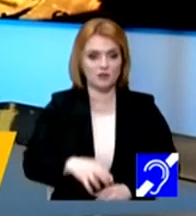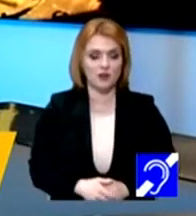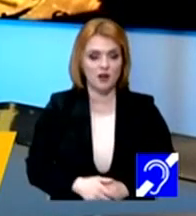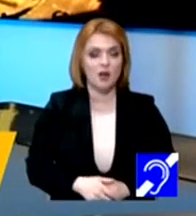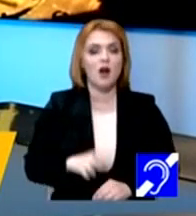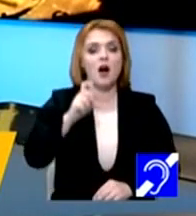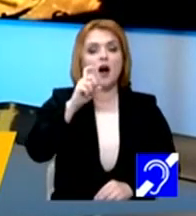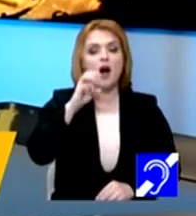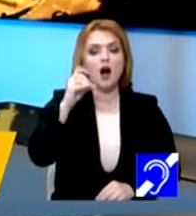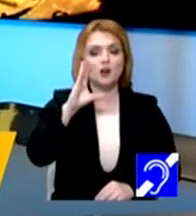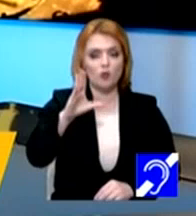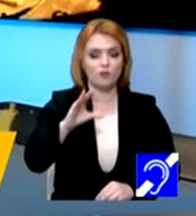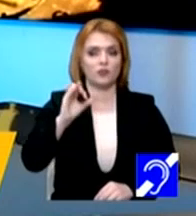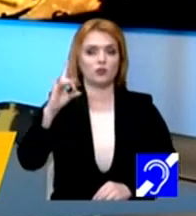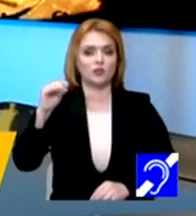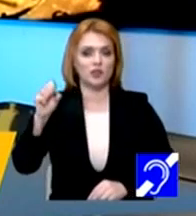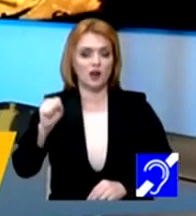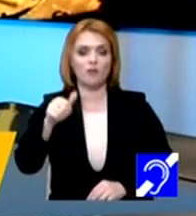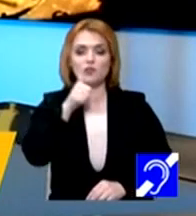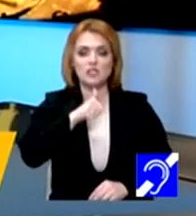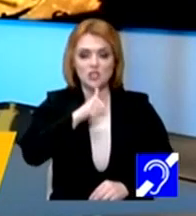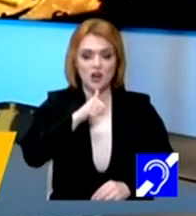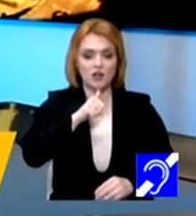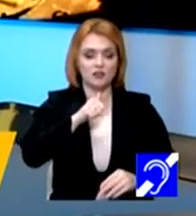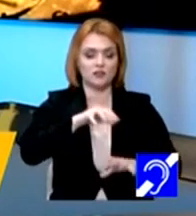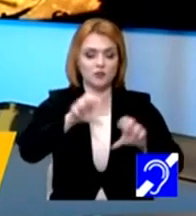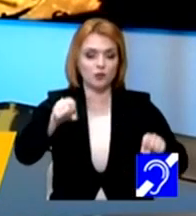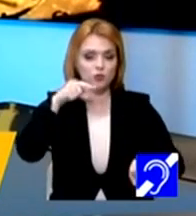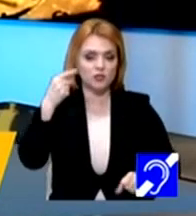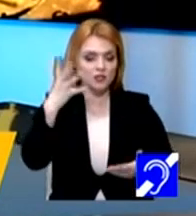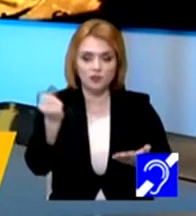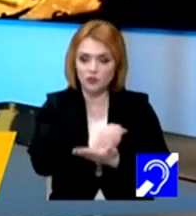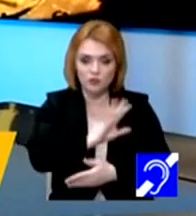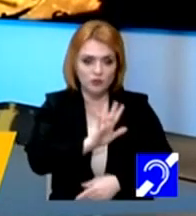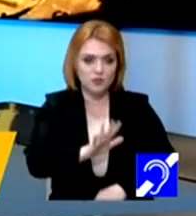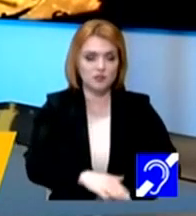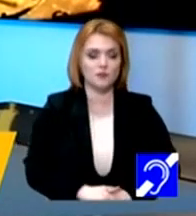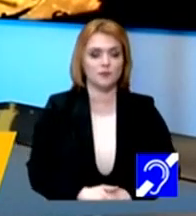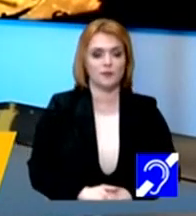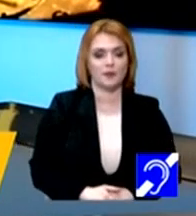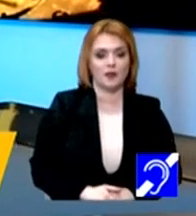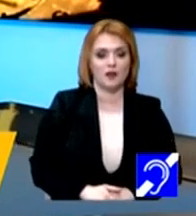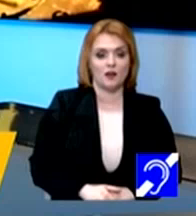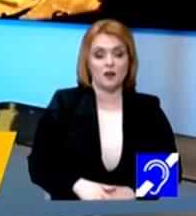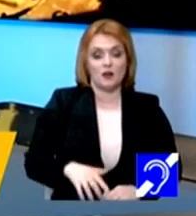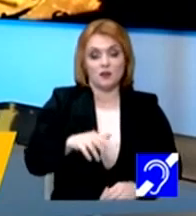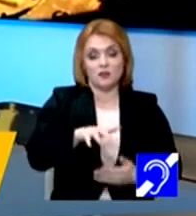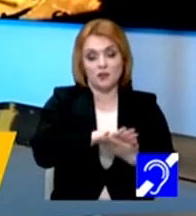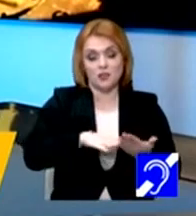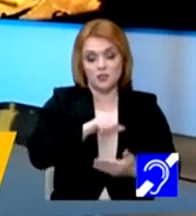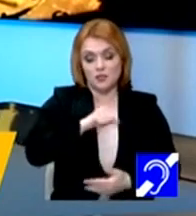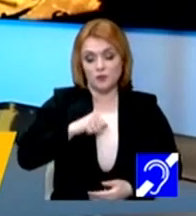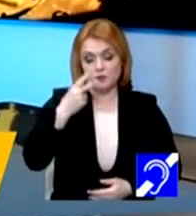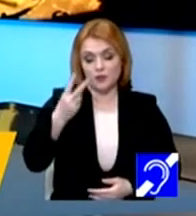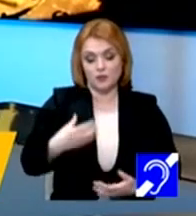Kharkov și Ohtyrka. Totuși, armata rusă continuă să comită în țara vecină atrocități de neimaginat. Vă avertizăm că